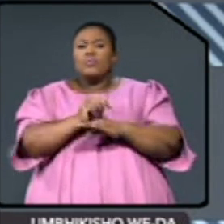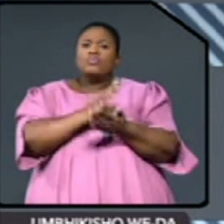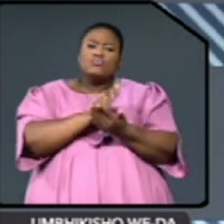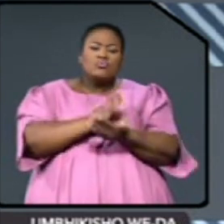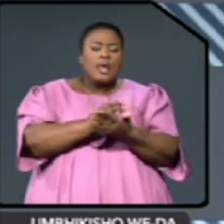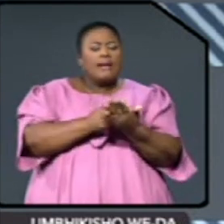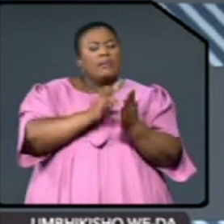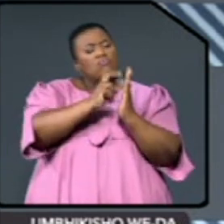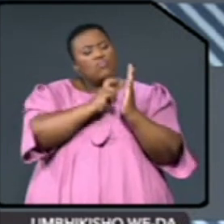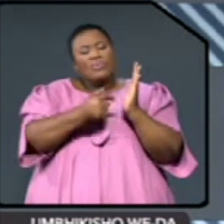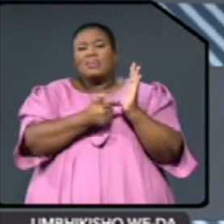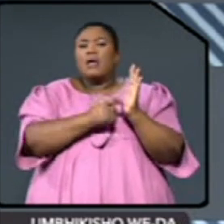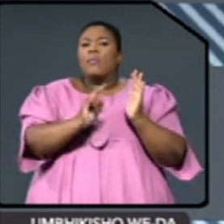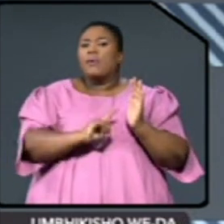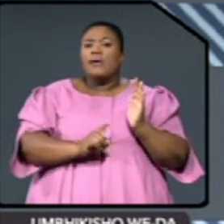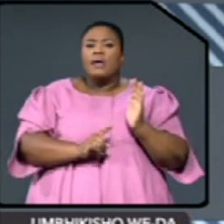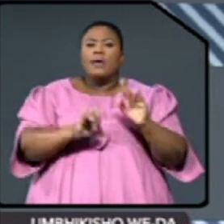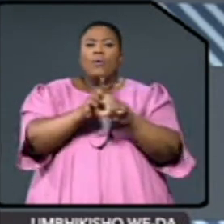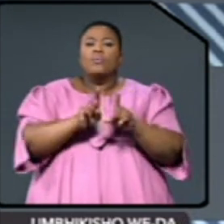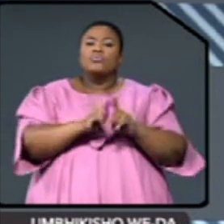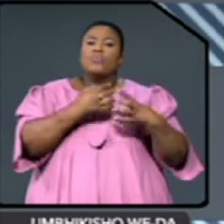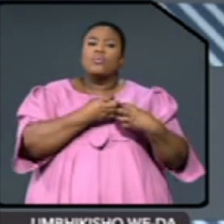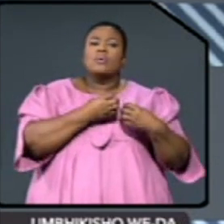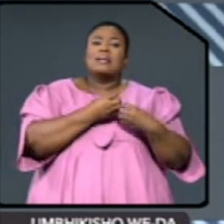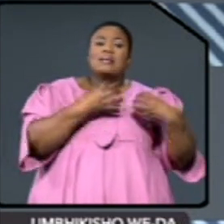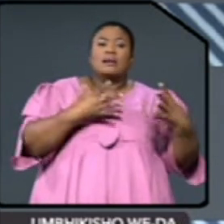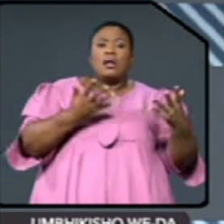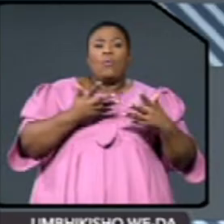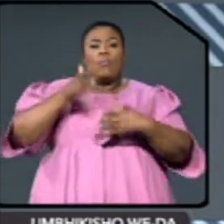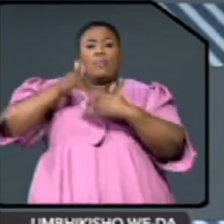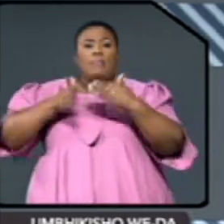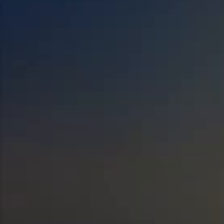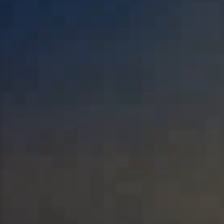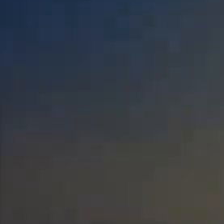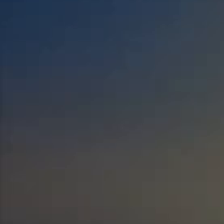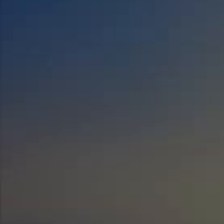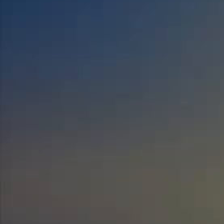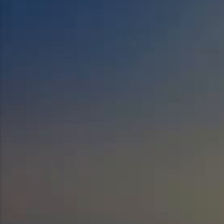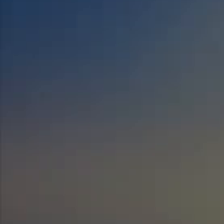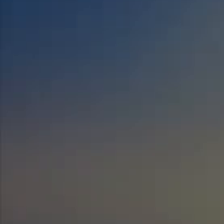zithini nokuthi ke iqalapha ifika phi indaba yokusetshenziswa kwemali.